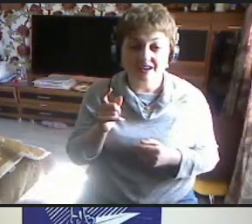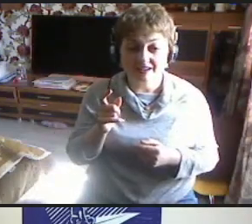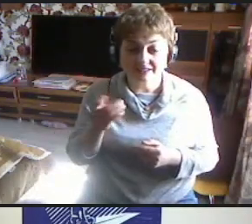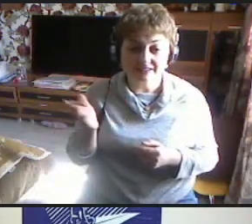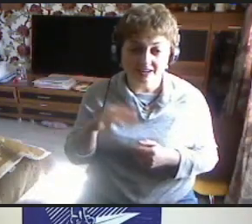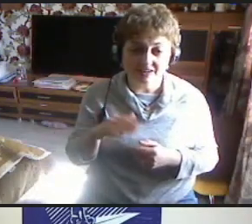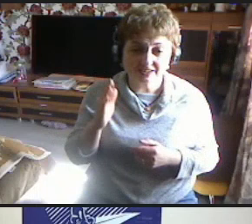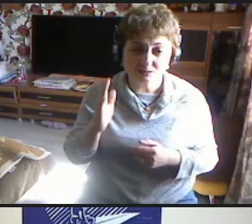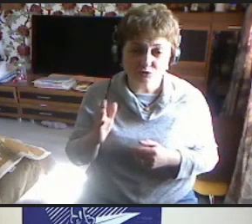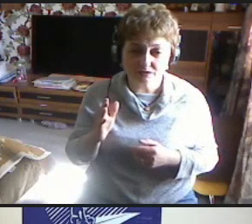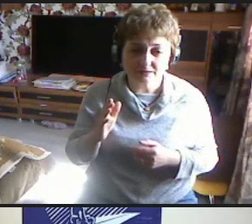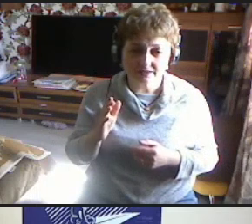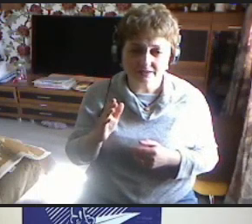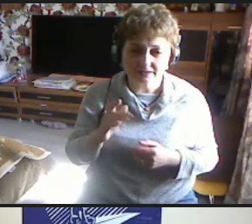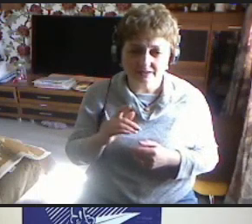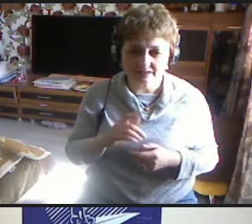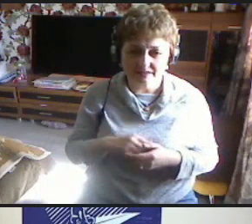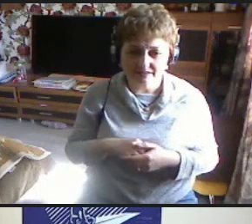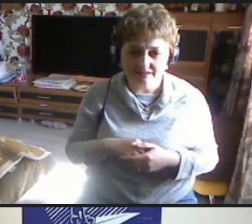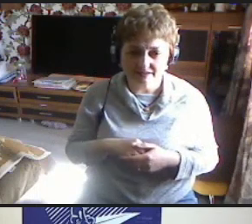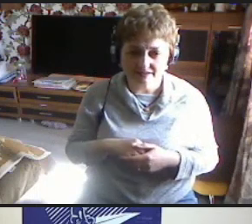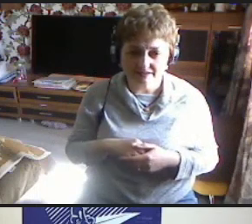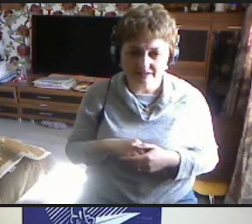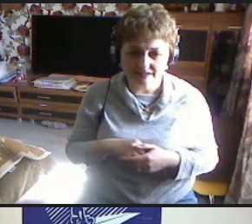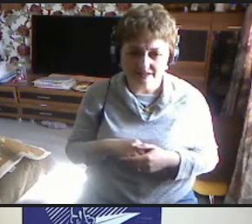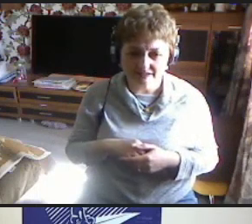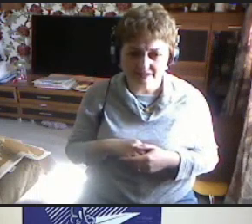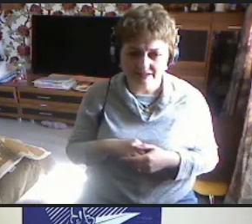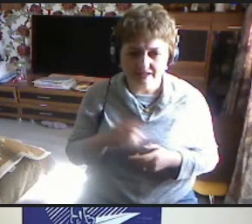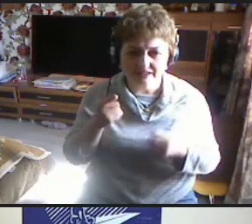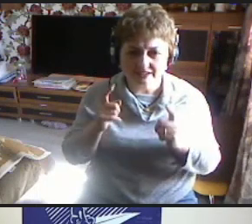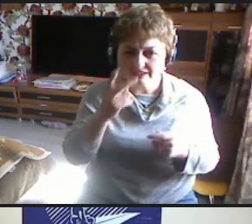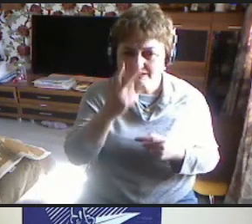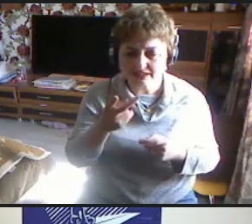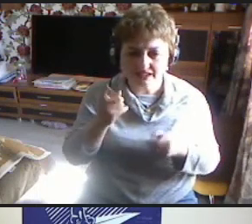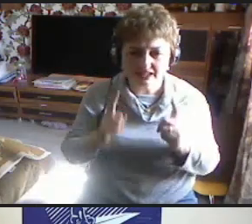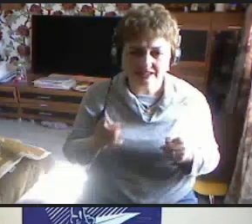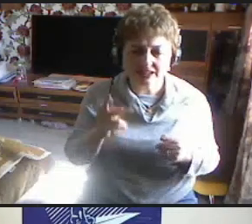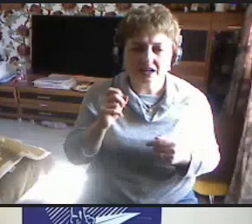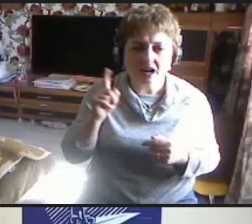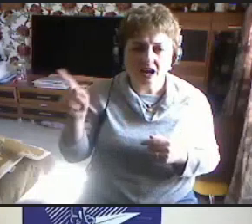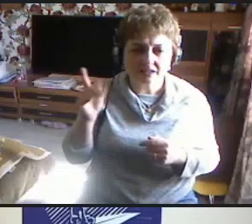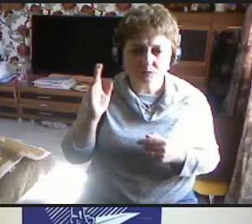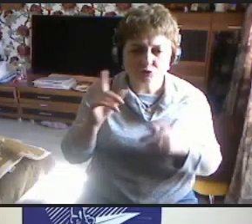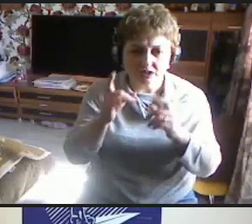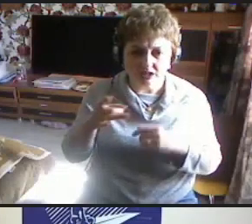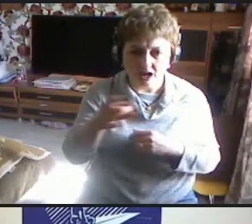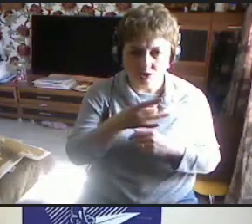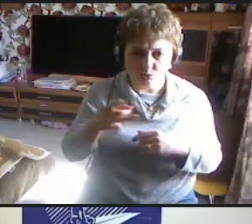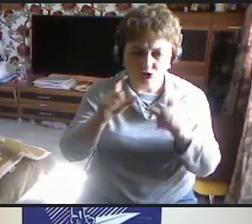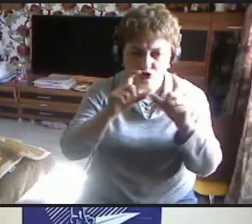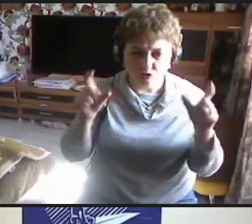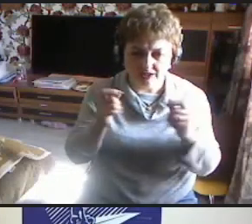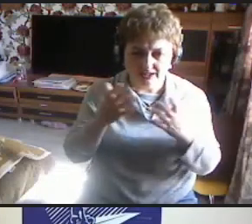же из реальности, потому что какая-нибудь районная школа, да, в каком-нибудь небольшом городе, у